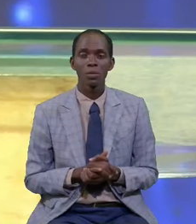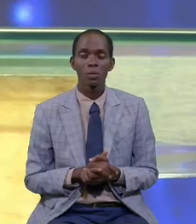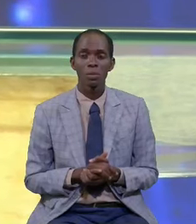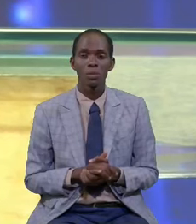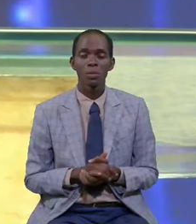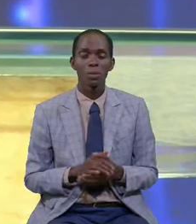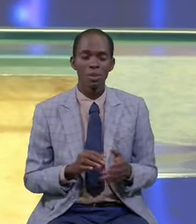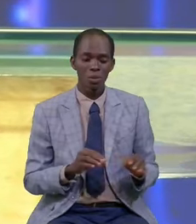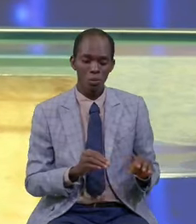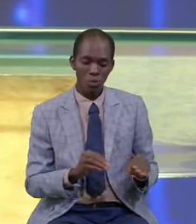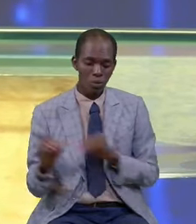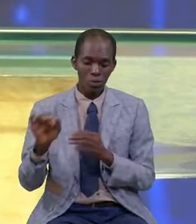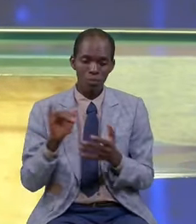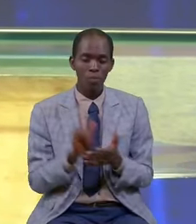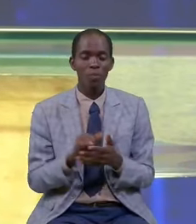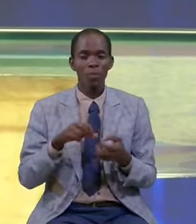Déplace cette montagne-là.